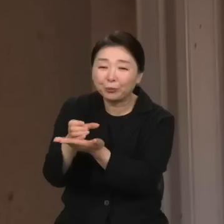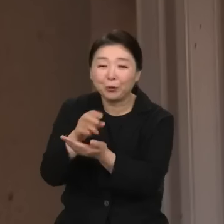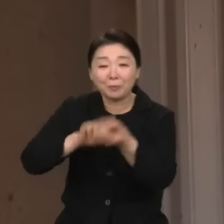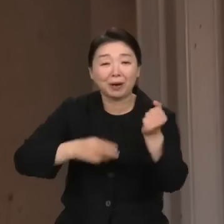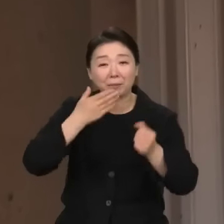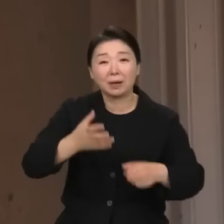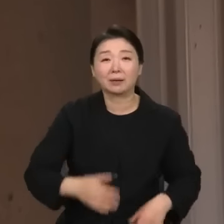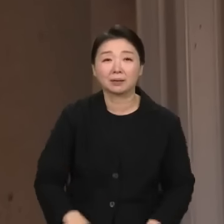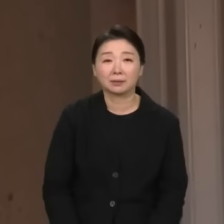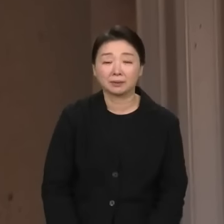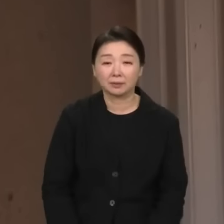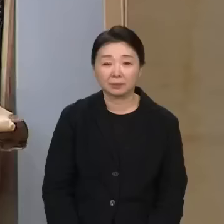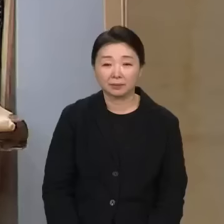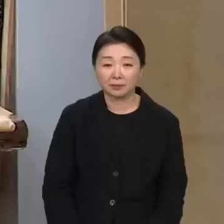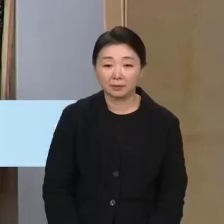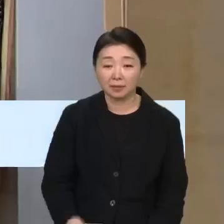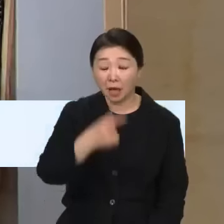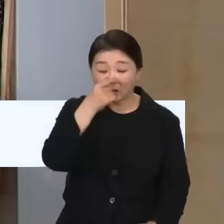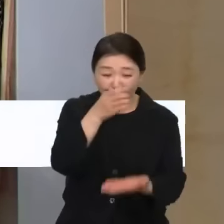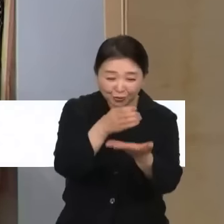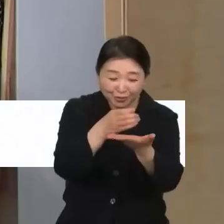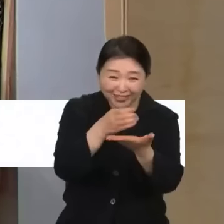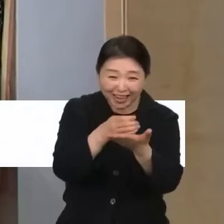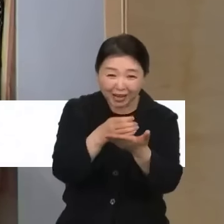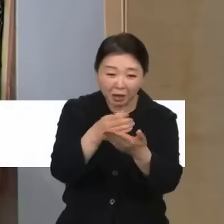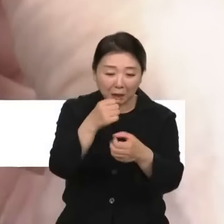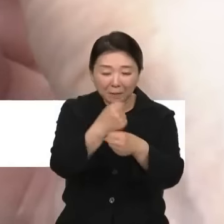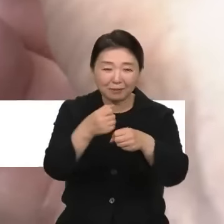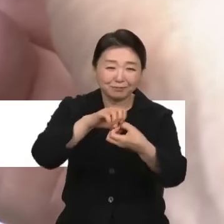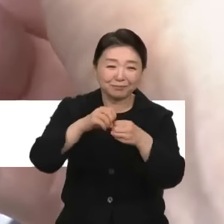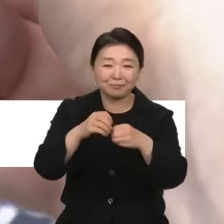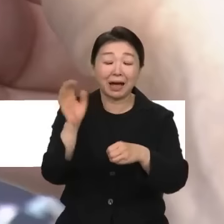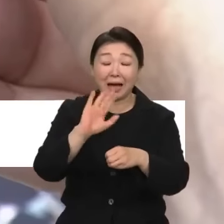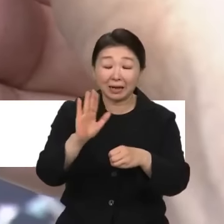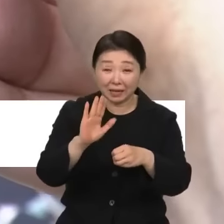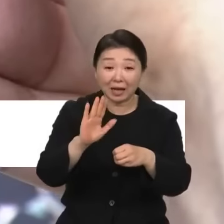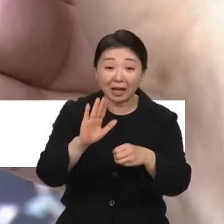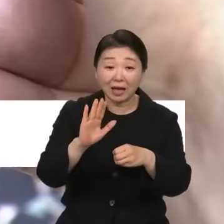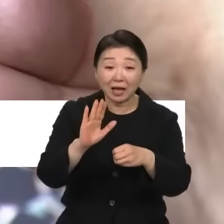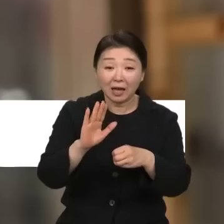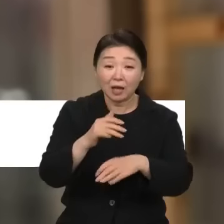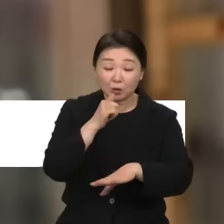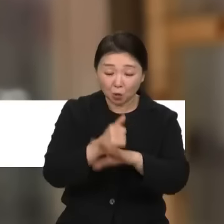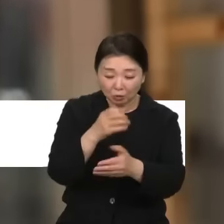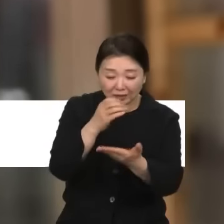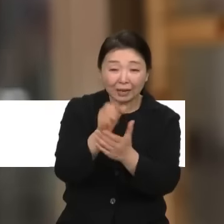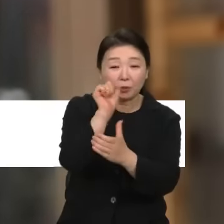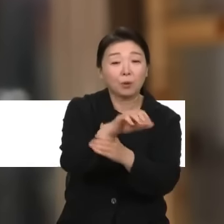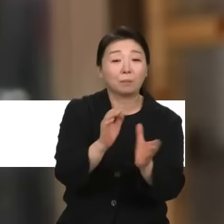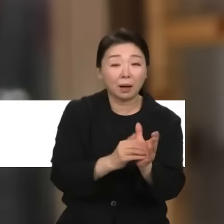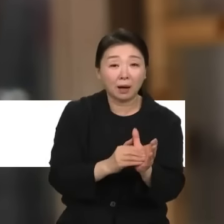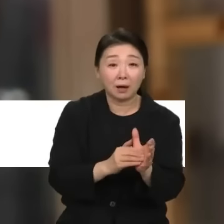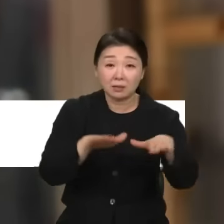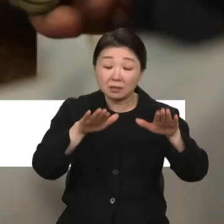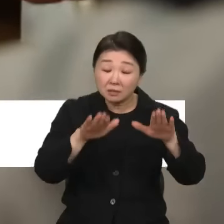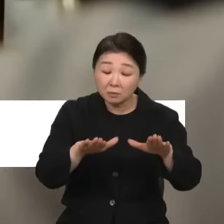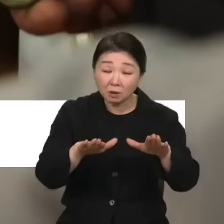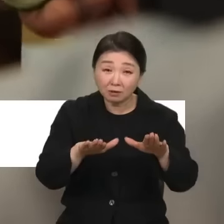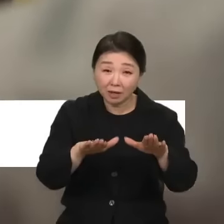가능해졌습니다. 잔술은 술을 가공하는 행위로 보지 않겠다는 국세청 해석으로 사실상 잔술이 허용됐지만 이번엔